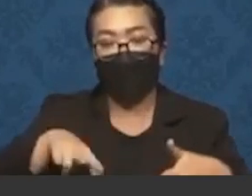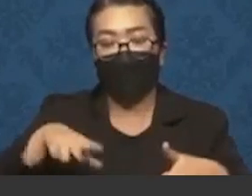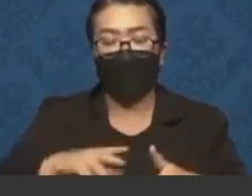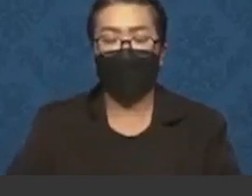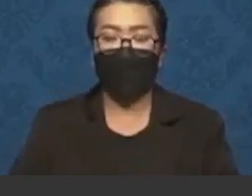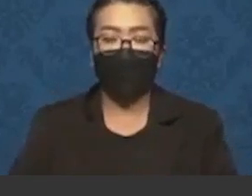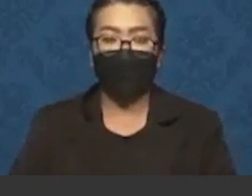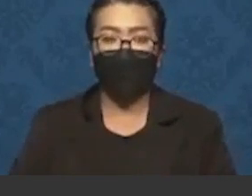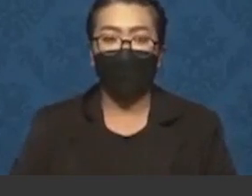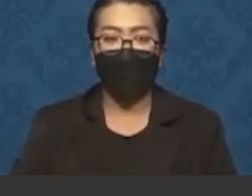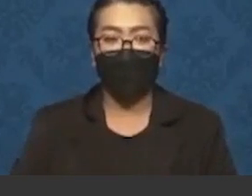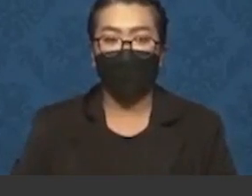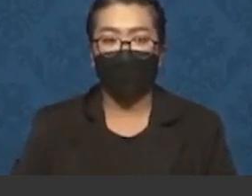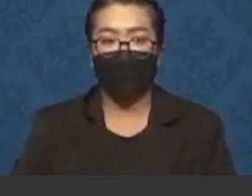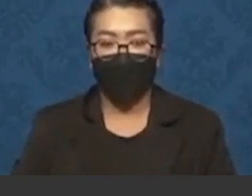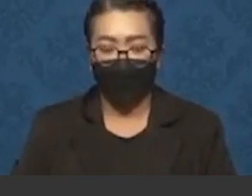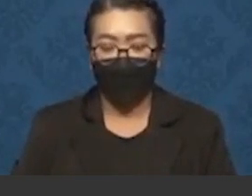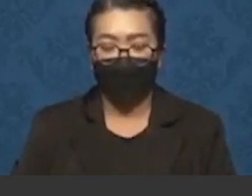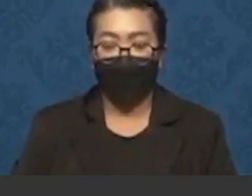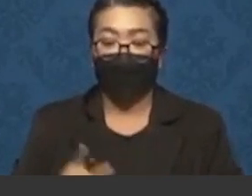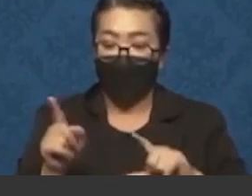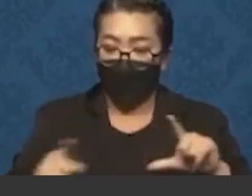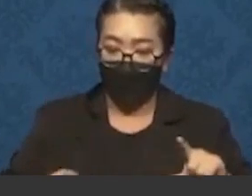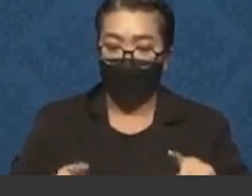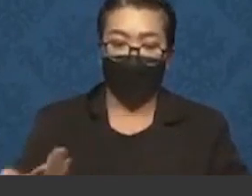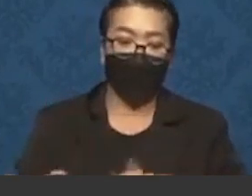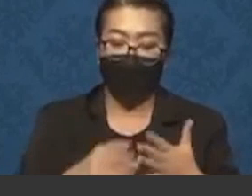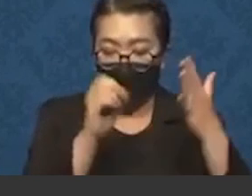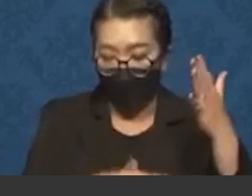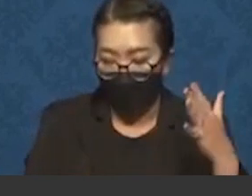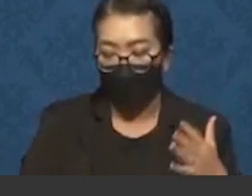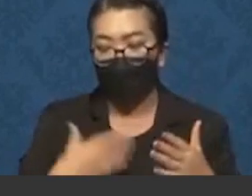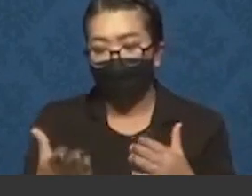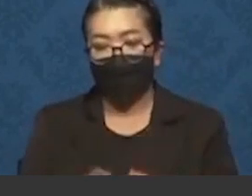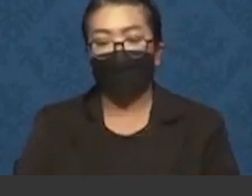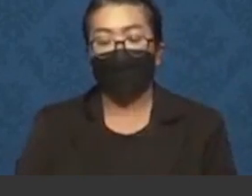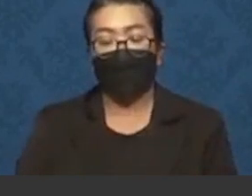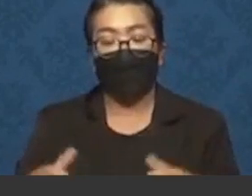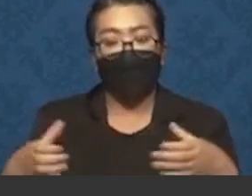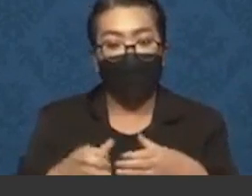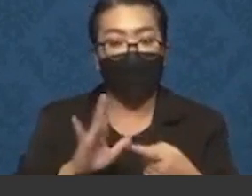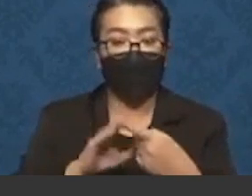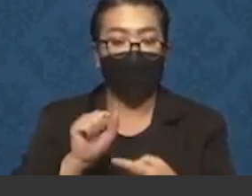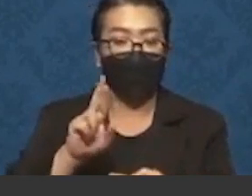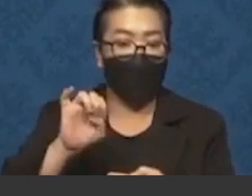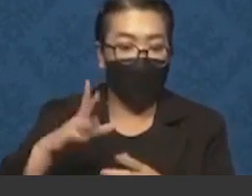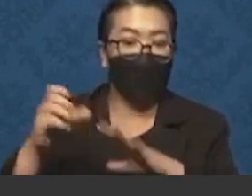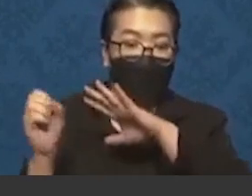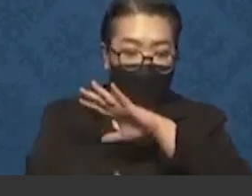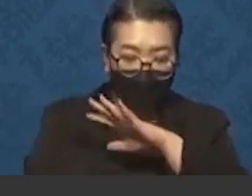ที่ดี2ฝ่ายค้านเห็นแก่การทำหน้าที่นิติบัญญัติทำงานเพื่อประชาชนไม่เล่นเกมการเมืองมากเกินไป